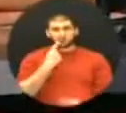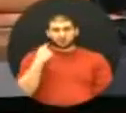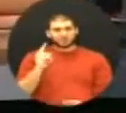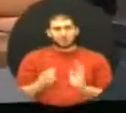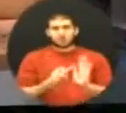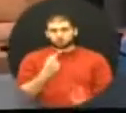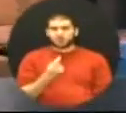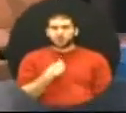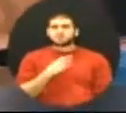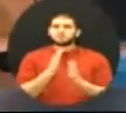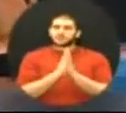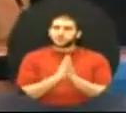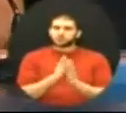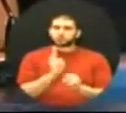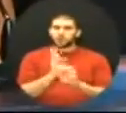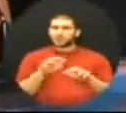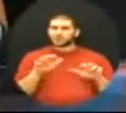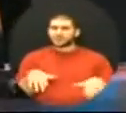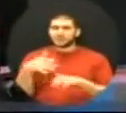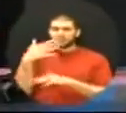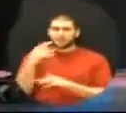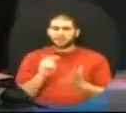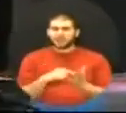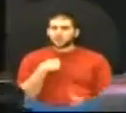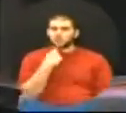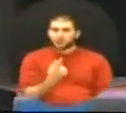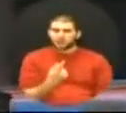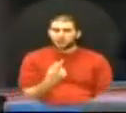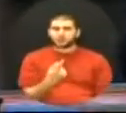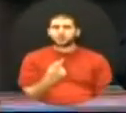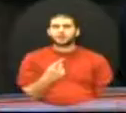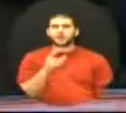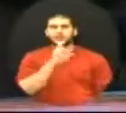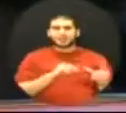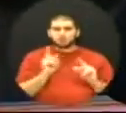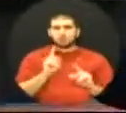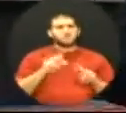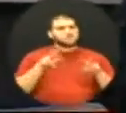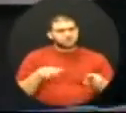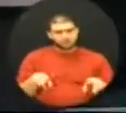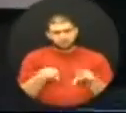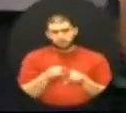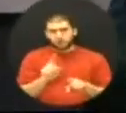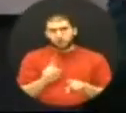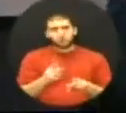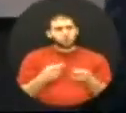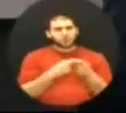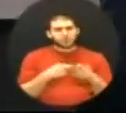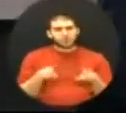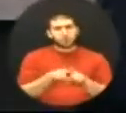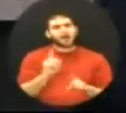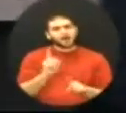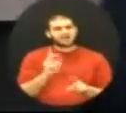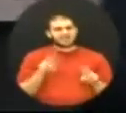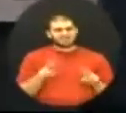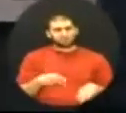הראשונה, שאני רק מבקשת שישמרו נשיא המדינה, כי אני אומרת לכם, הקולות הם אולי לא אינטנסיביים באותה מידה, הם לא מאורגנים באותה מידה, אבל הם